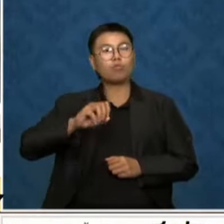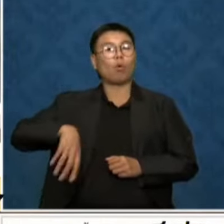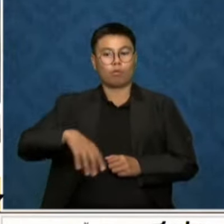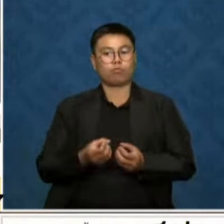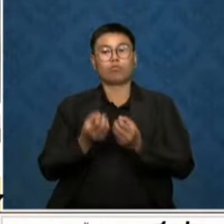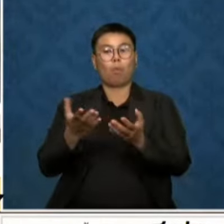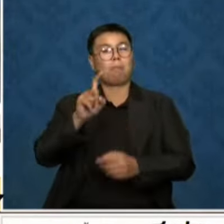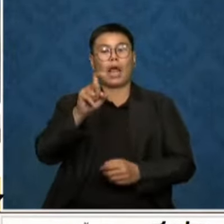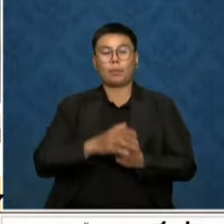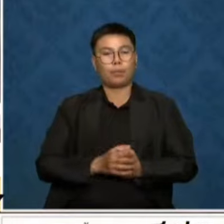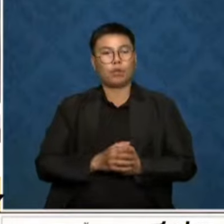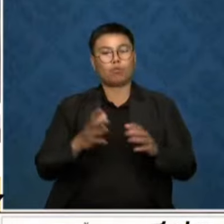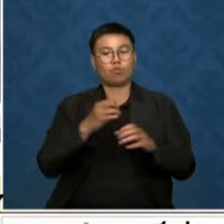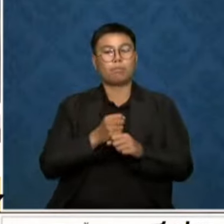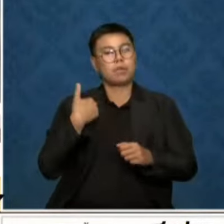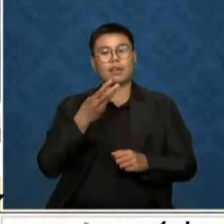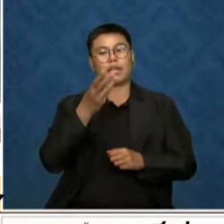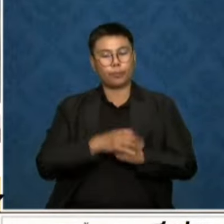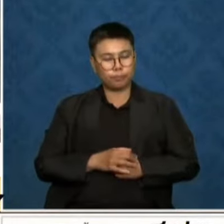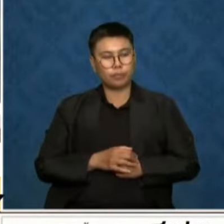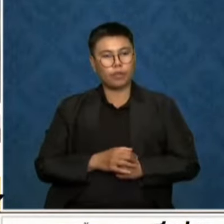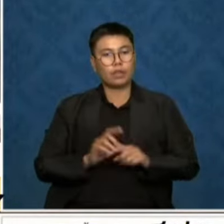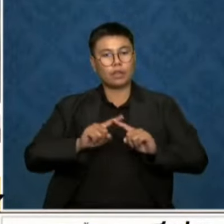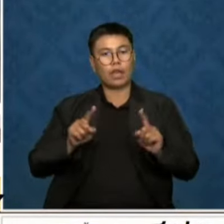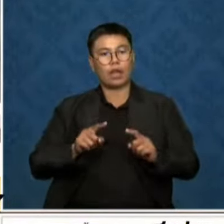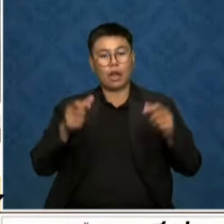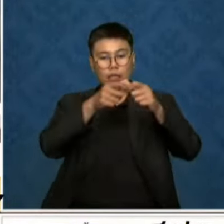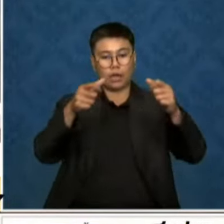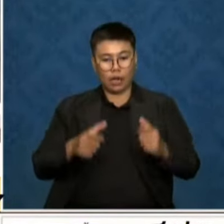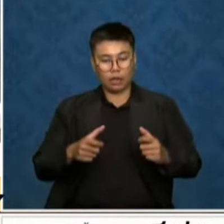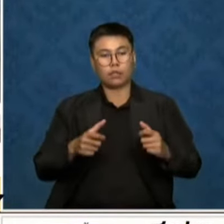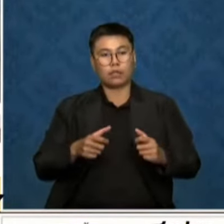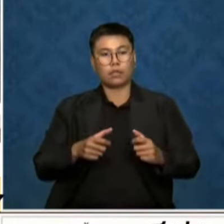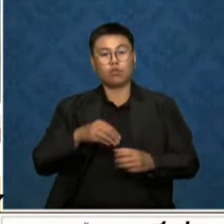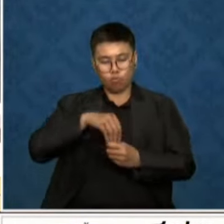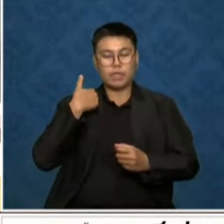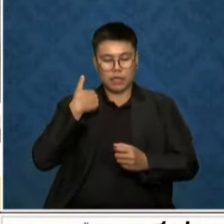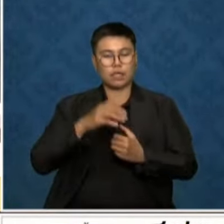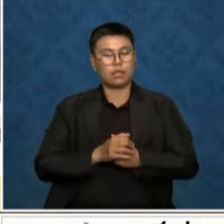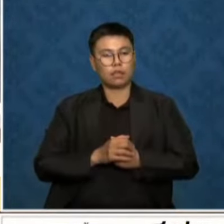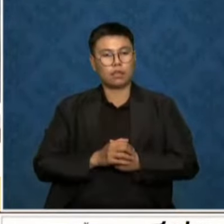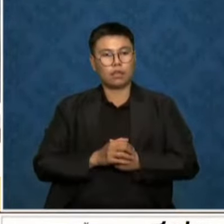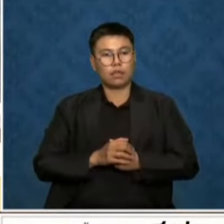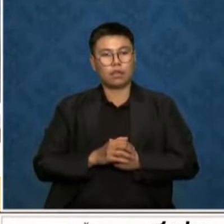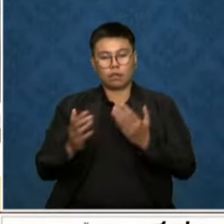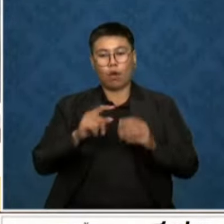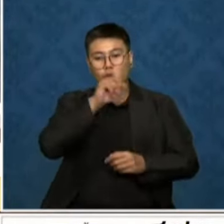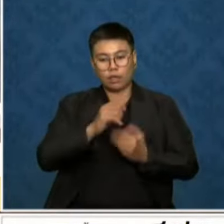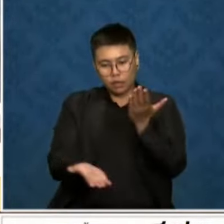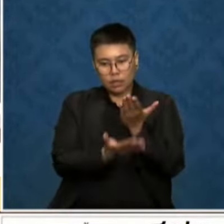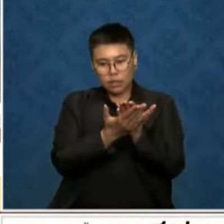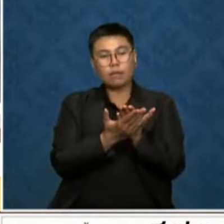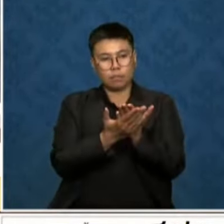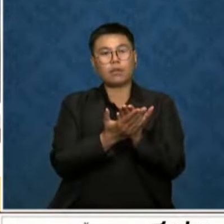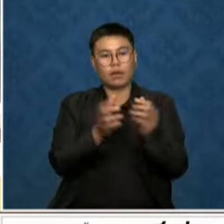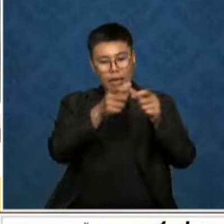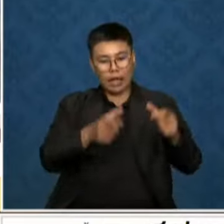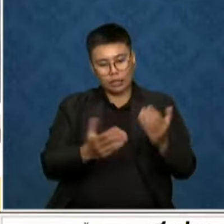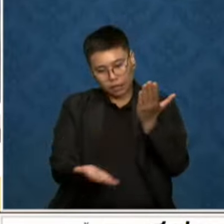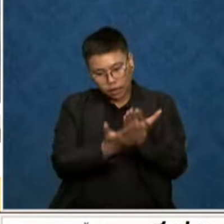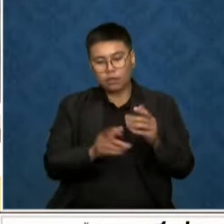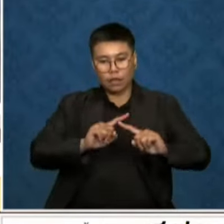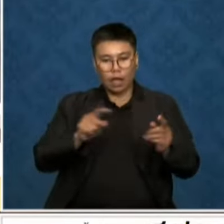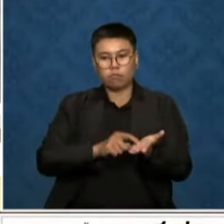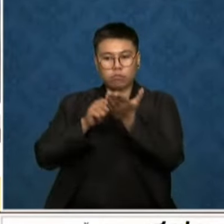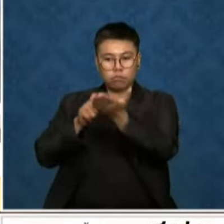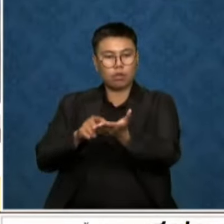องผลสรุปก็มีแค่นี้ครับท่านประธานครับแต่ตัวรายงานยังอยู่ครับข้อสังเกตนั้นก็แนบท้ายรายงานอยู่ตรงนั้นแต่ไม่ถูก